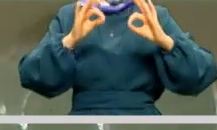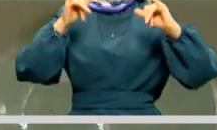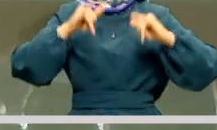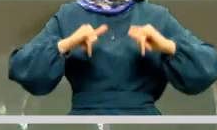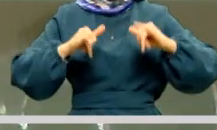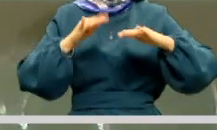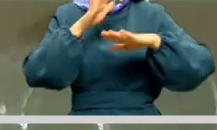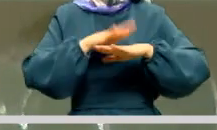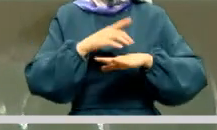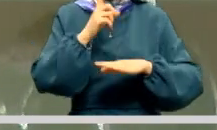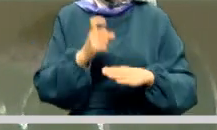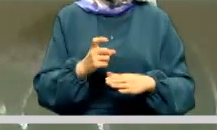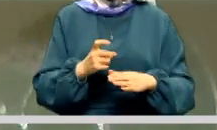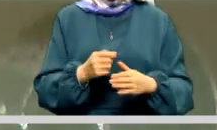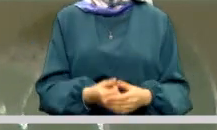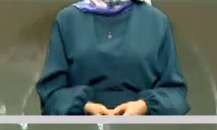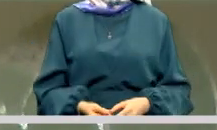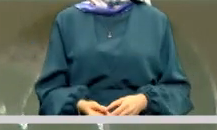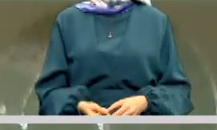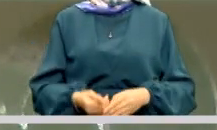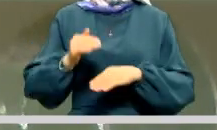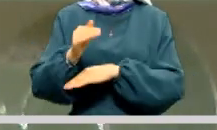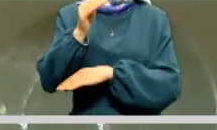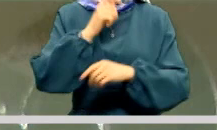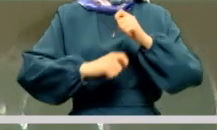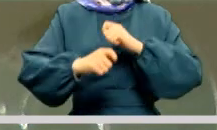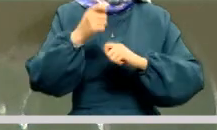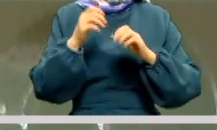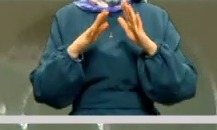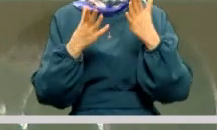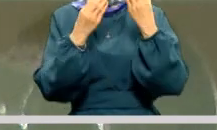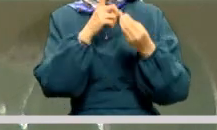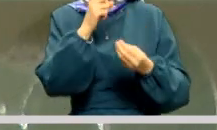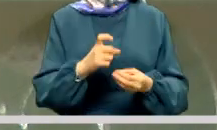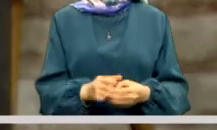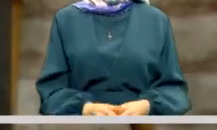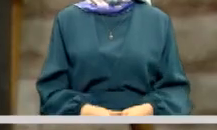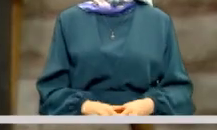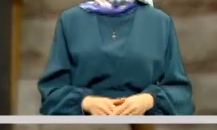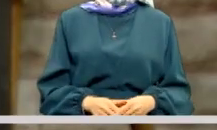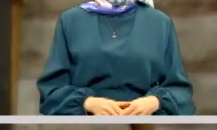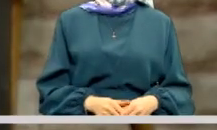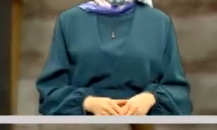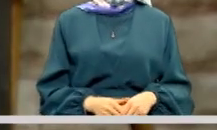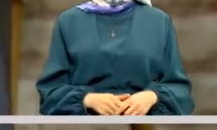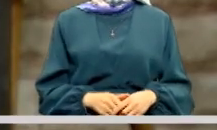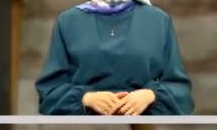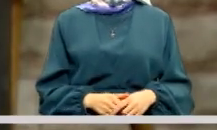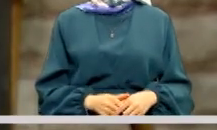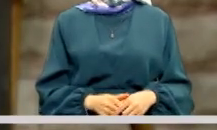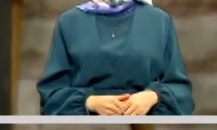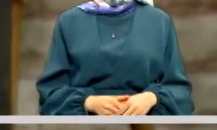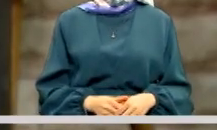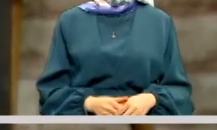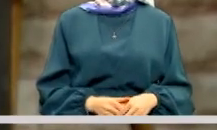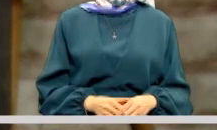şeylerin artık etkisi azalıyor mu hayatımızda ya da davranışlarımızda ya da ahlakımızda Aslında şöyle bir şey